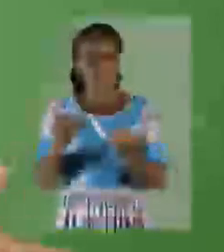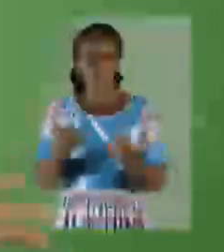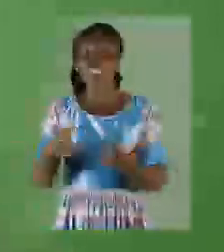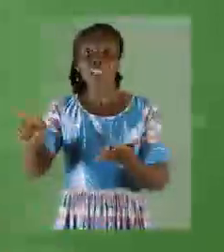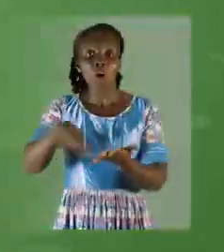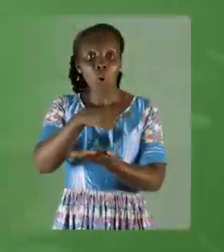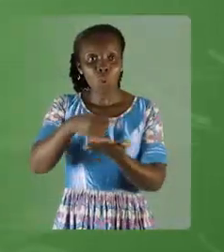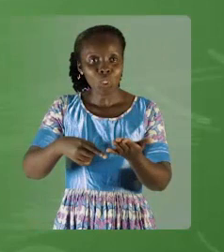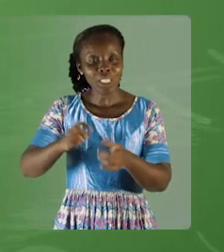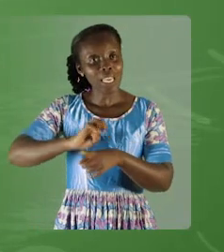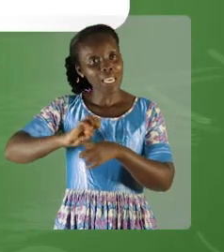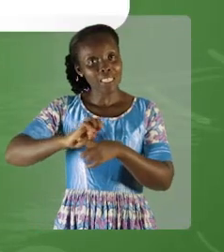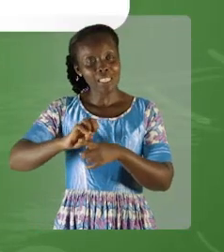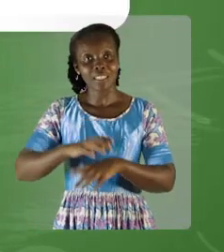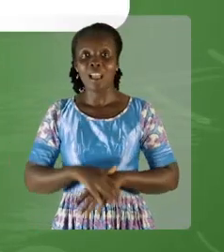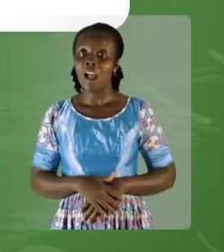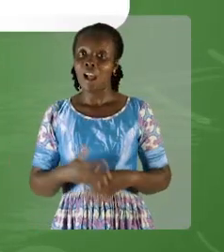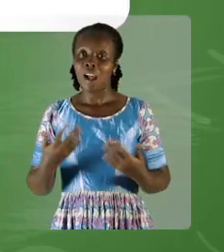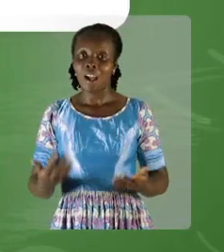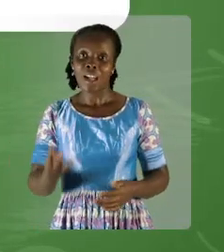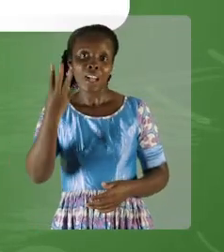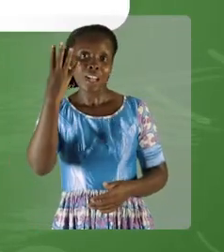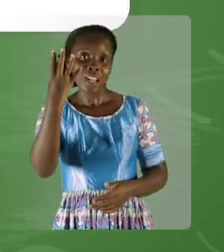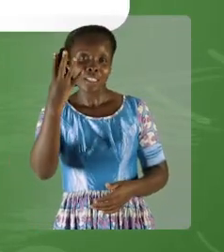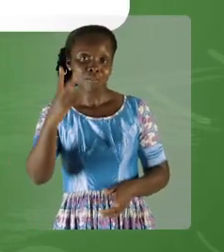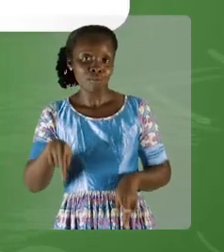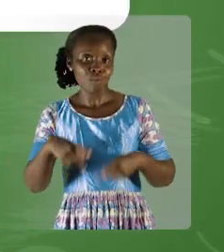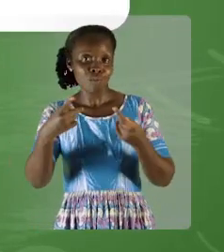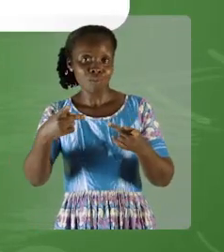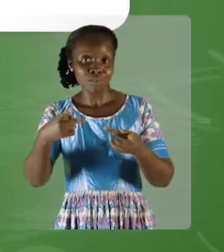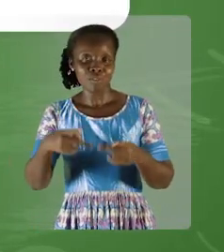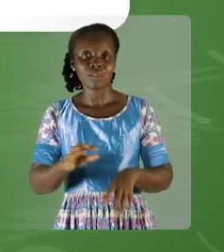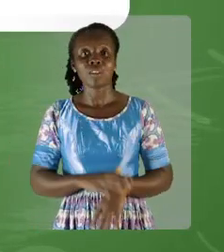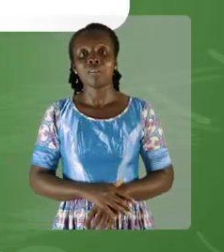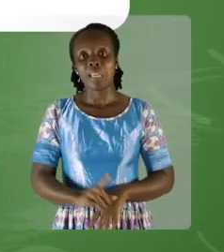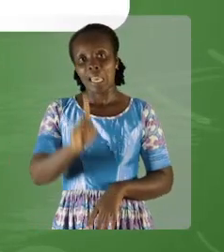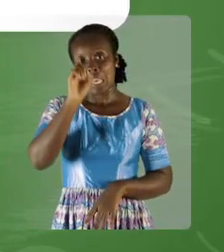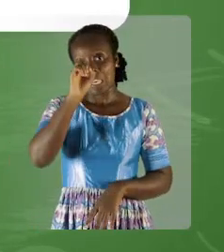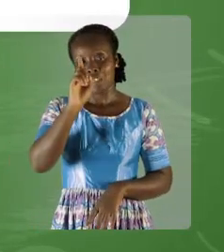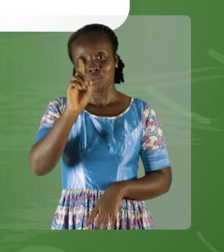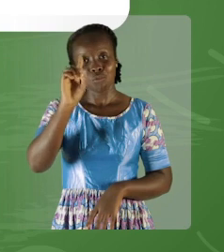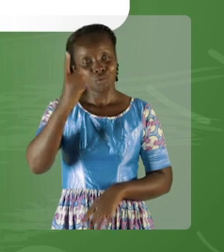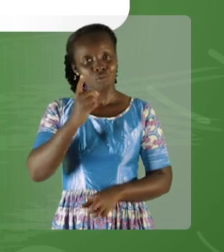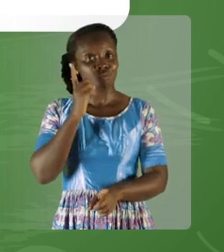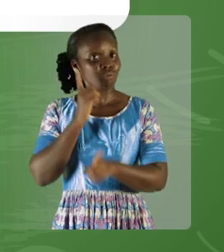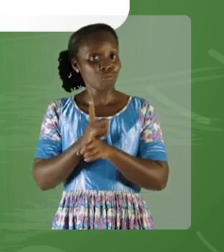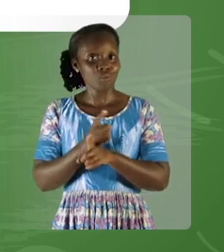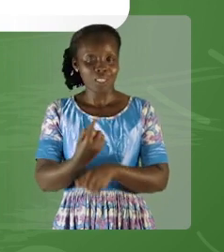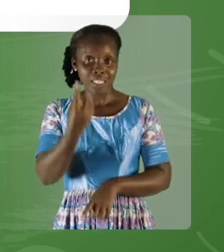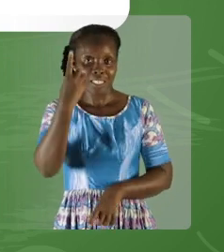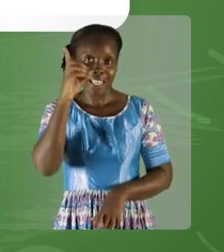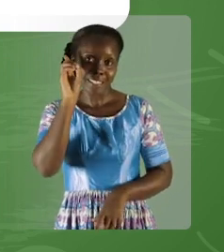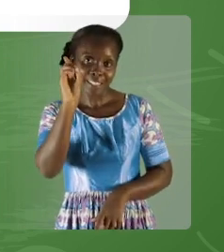au corrigé de l'exercice. Dans les 4 propositions, c'est le petit D qui est